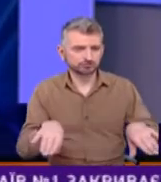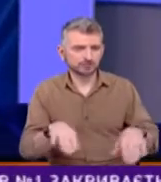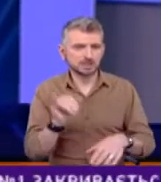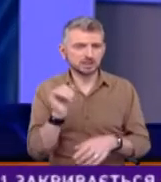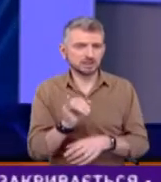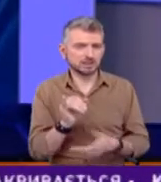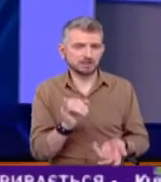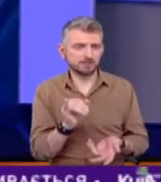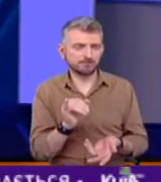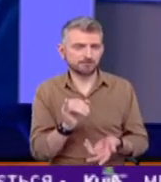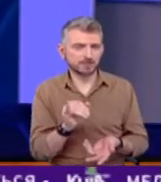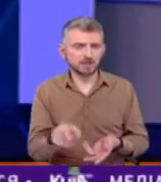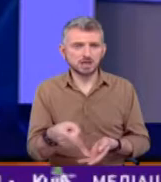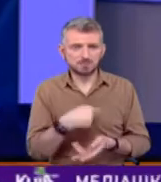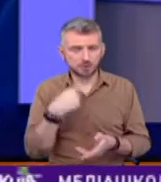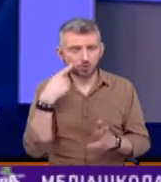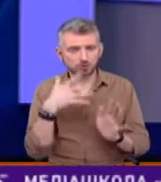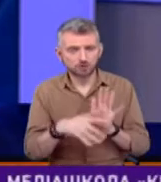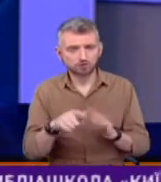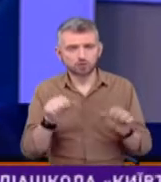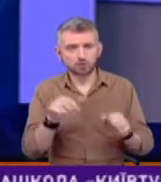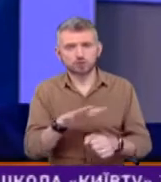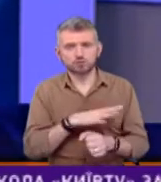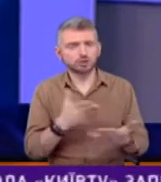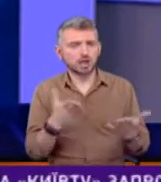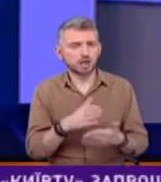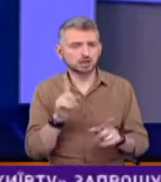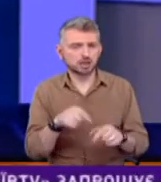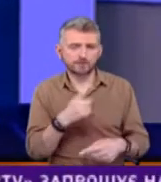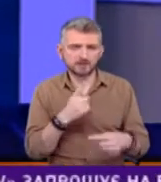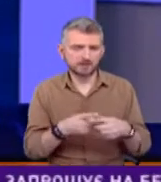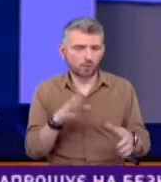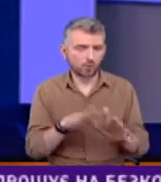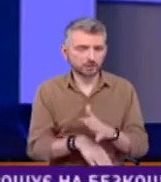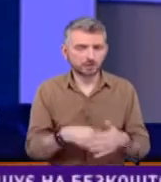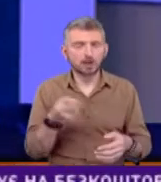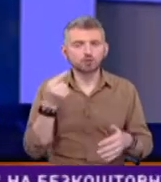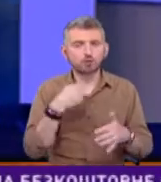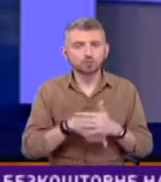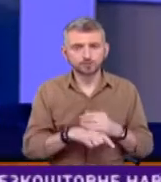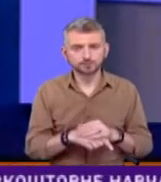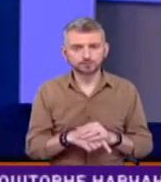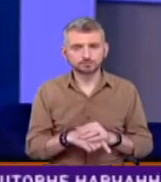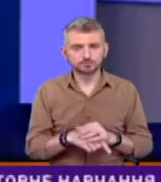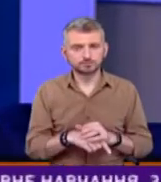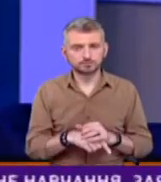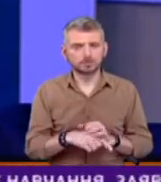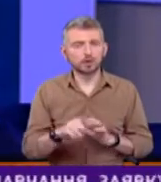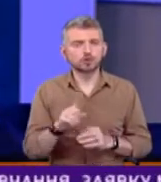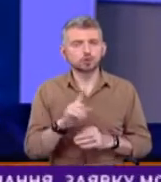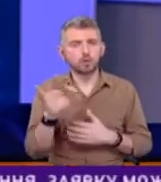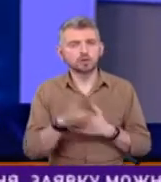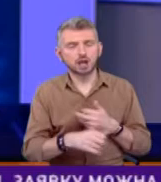І ми розуміємо, що може бути якесь навіть і загострення. Ось тому, що